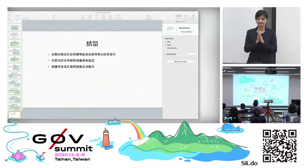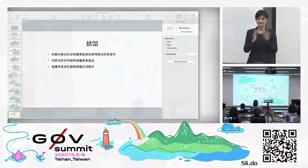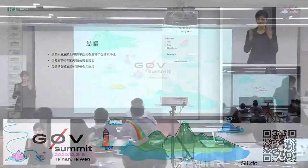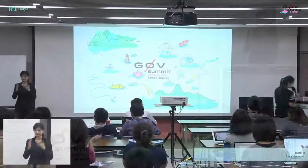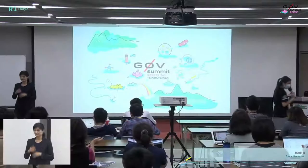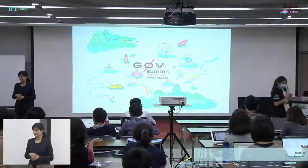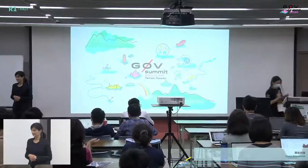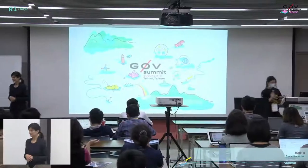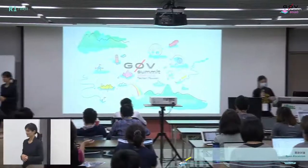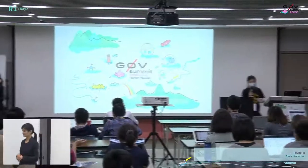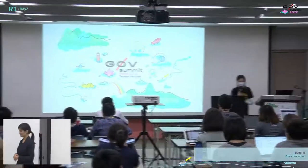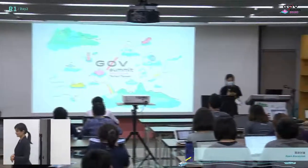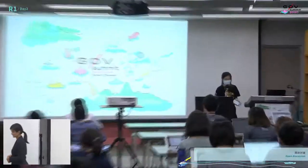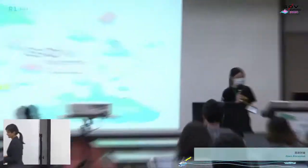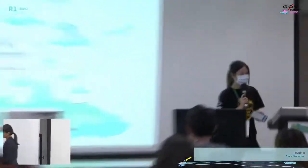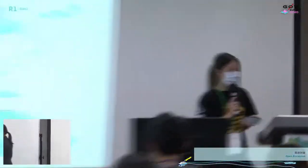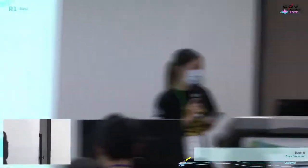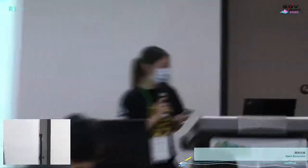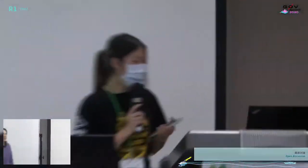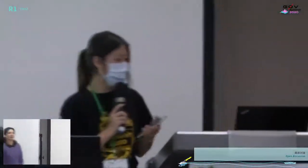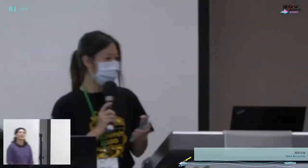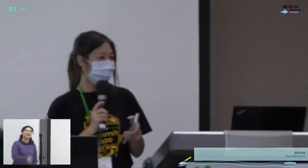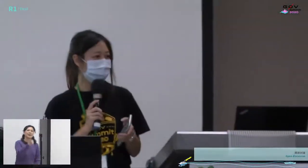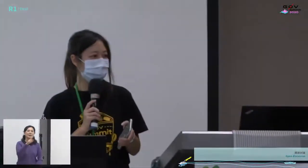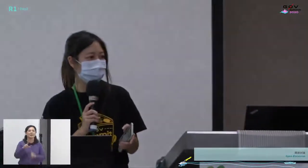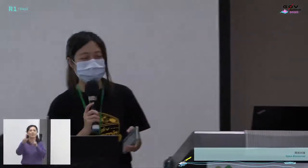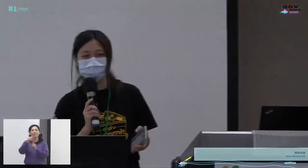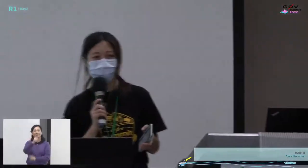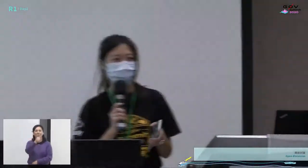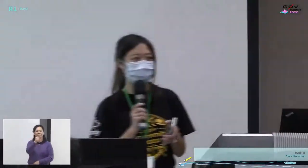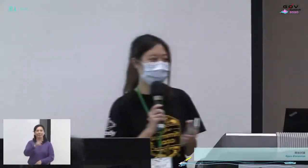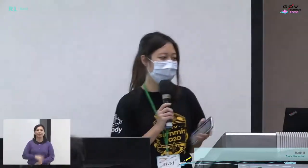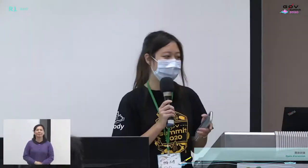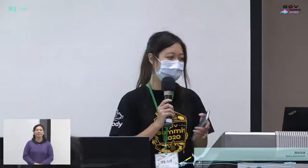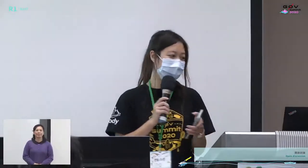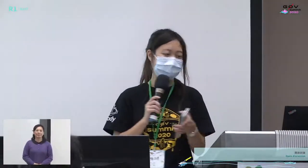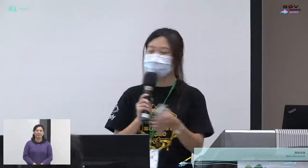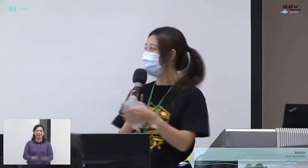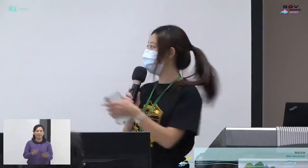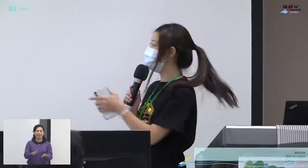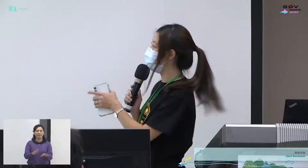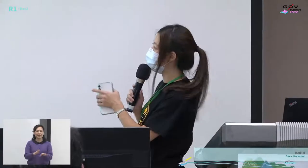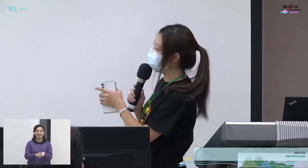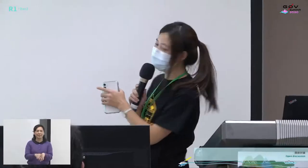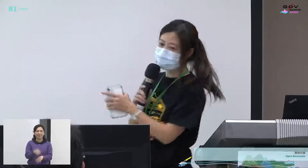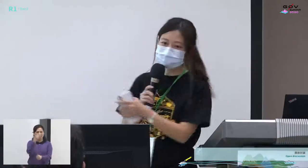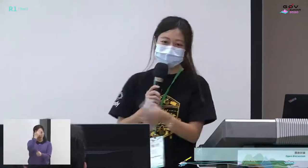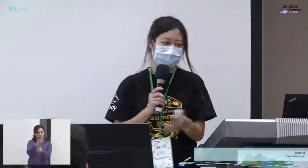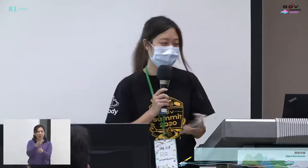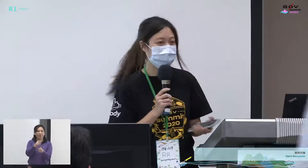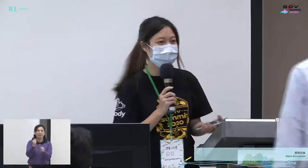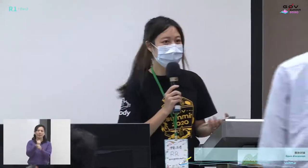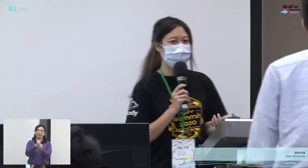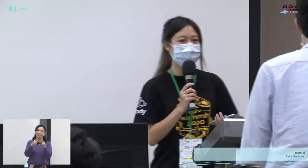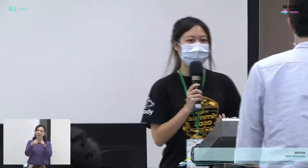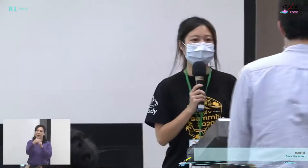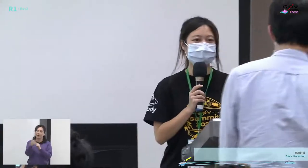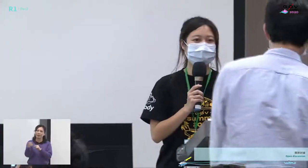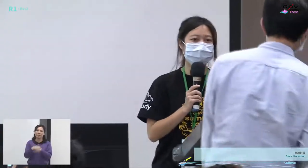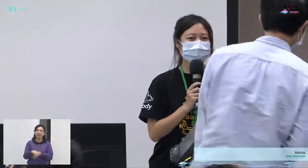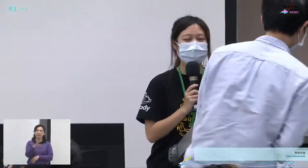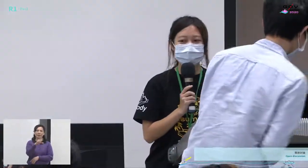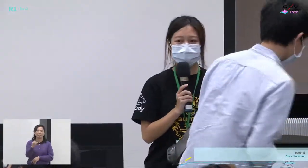非常谢谢东坡。那接下来麻烦我们的就是同仁可以帮忙把那个两位讲者